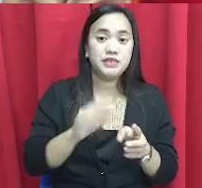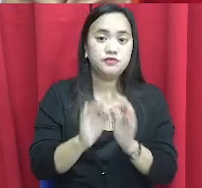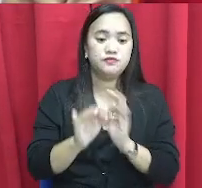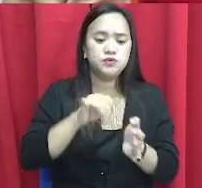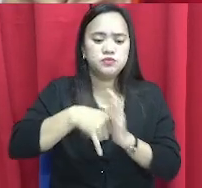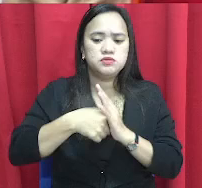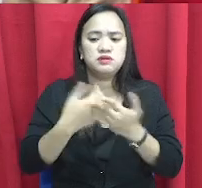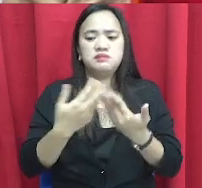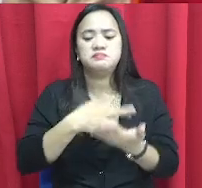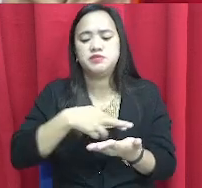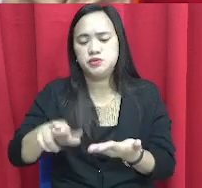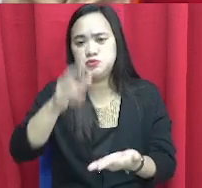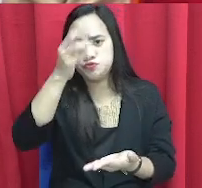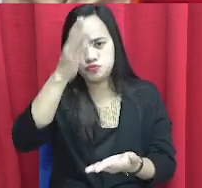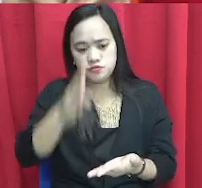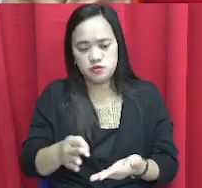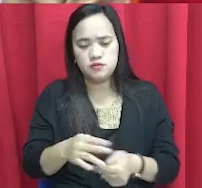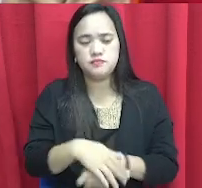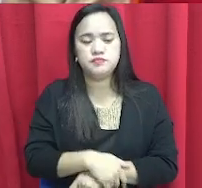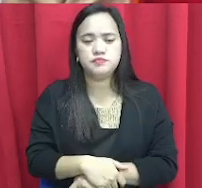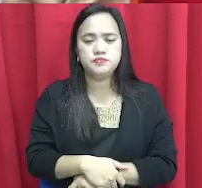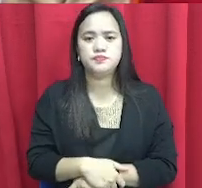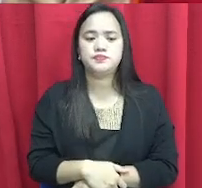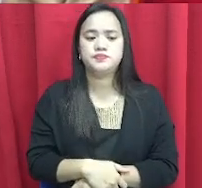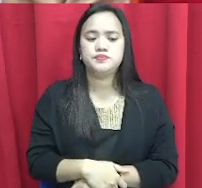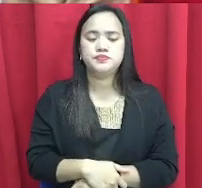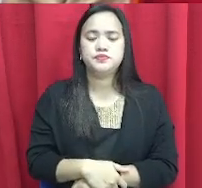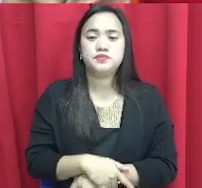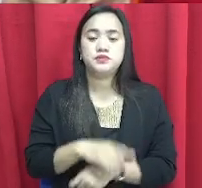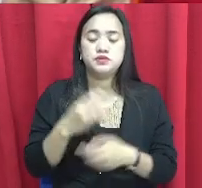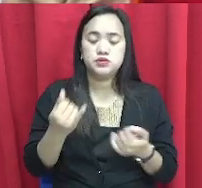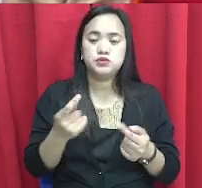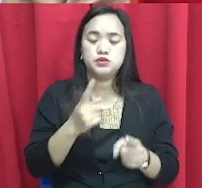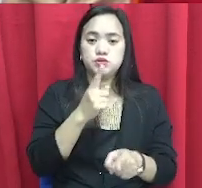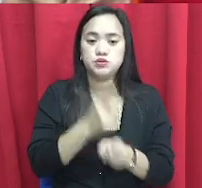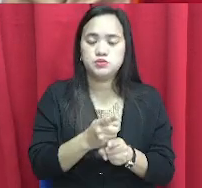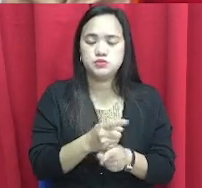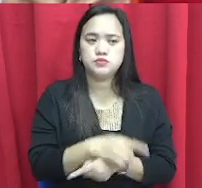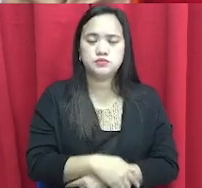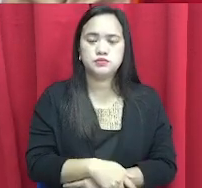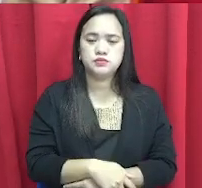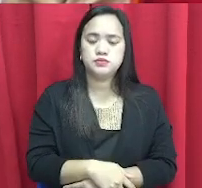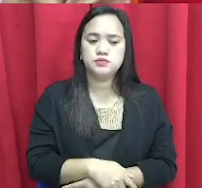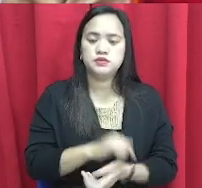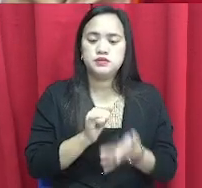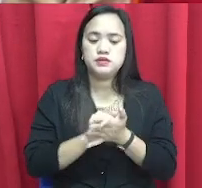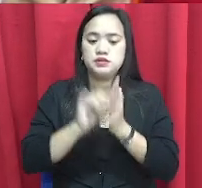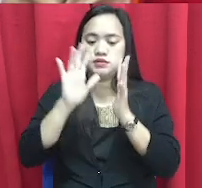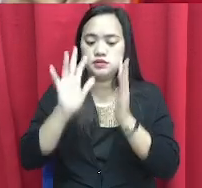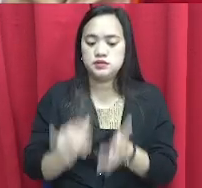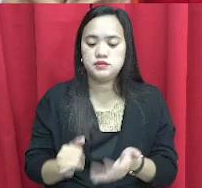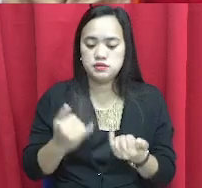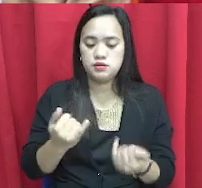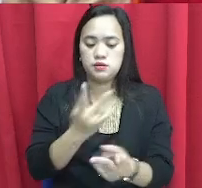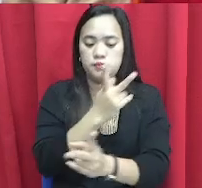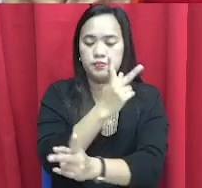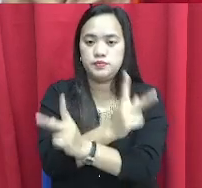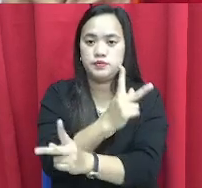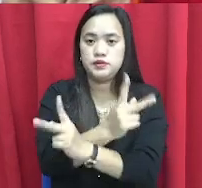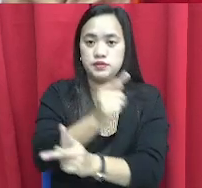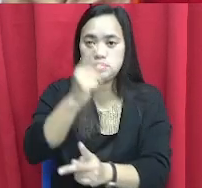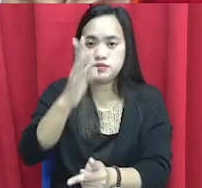kalungkutan ng Diyos ang totoong may kakayanan pa rin na magprotekta sa ating walang iba kundi ang Diyos pa